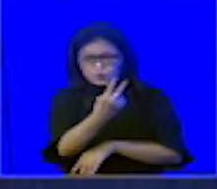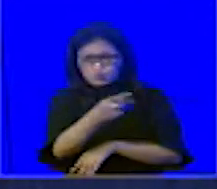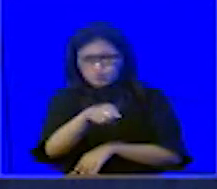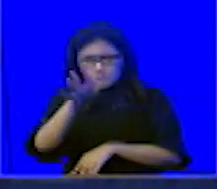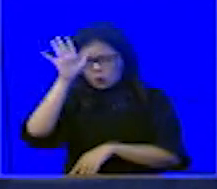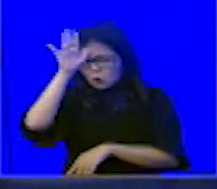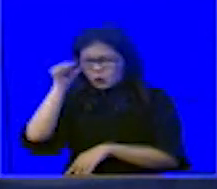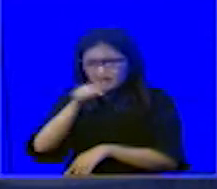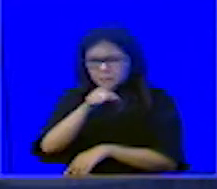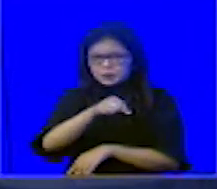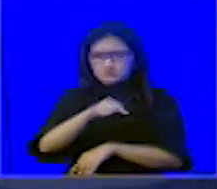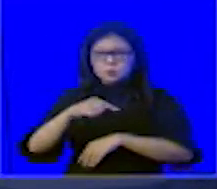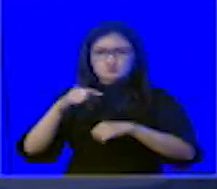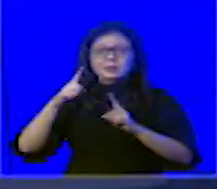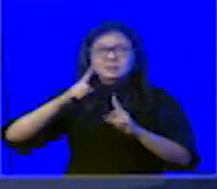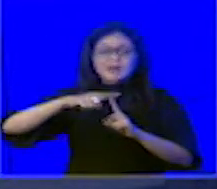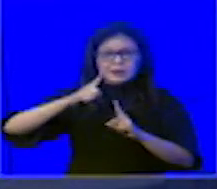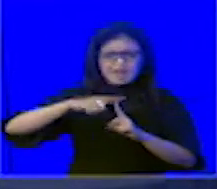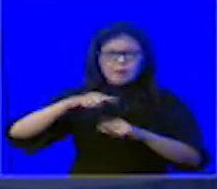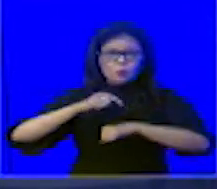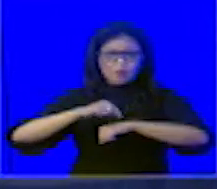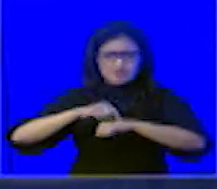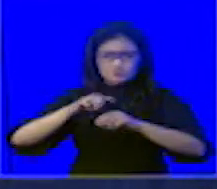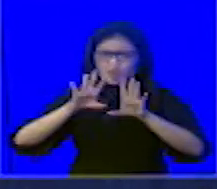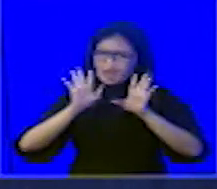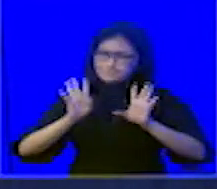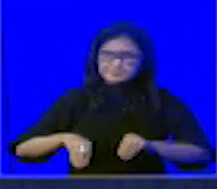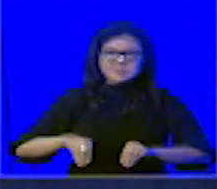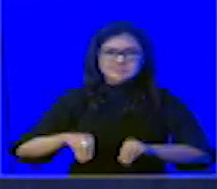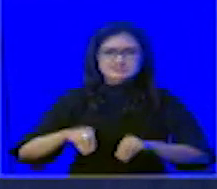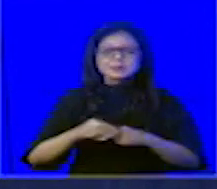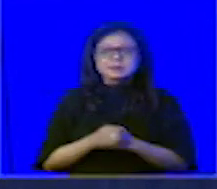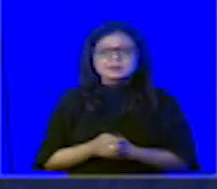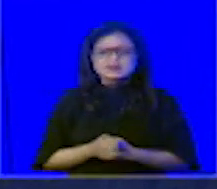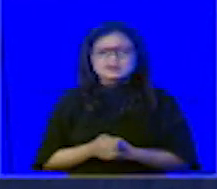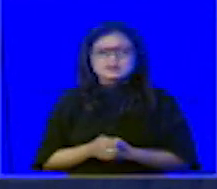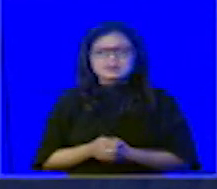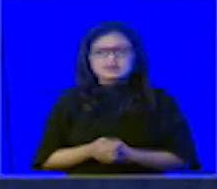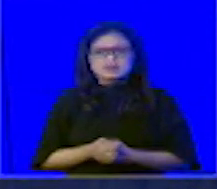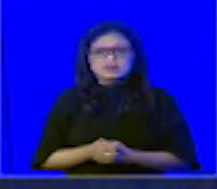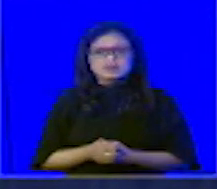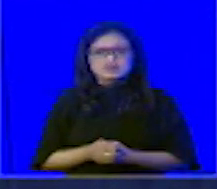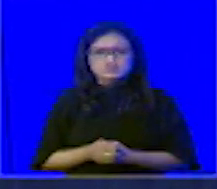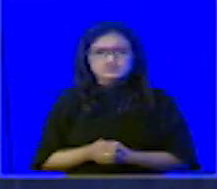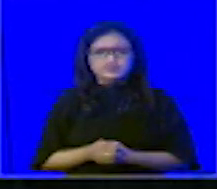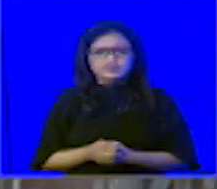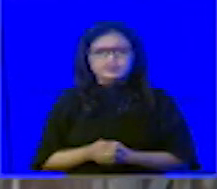overstay atau melampaui batas izin tinggal yang diberikan di Indonesia selama